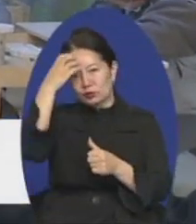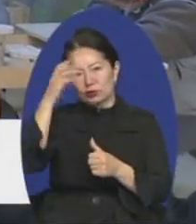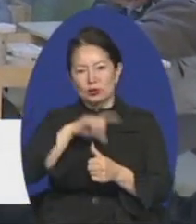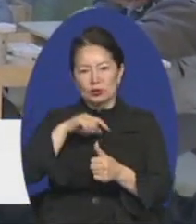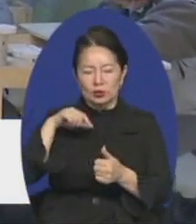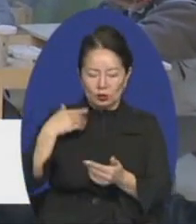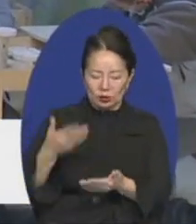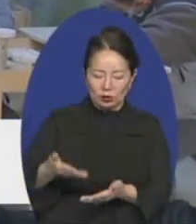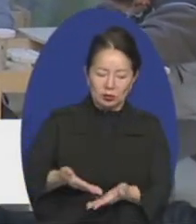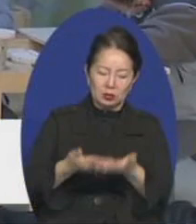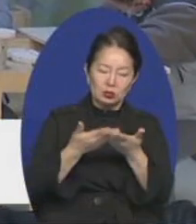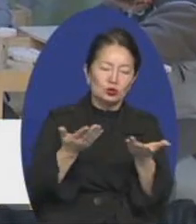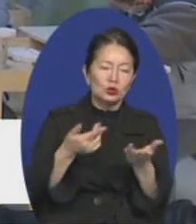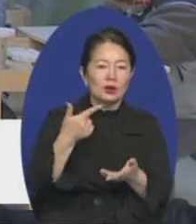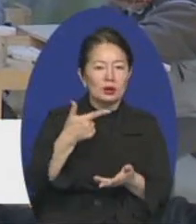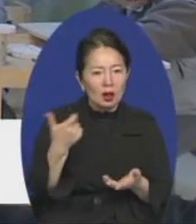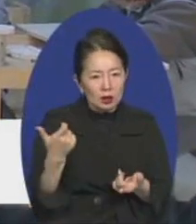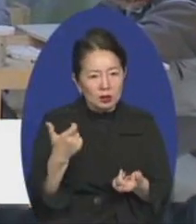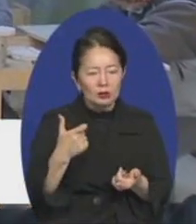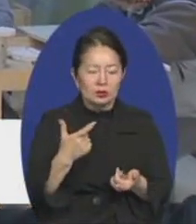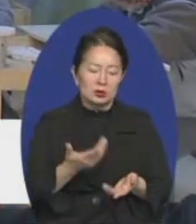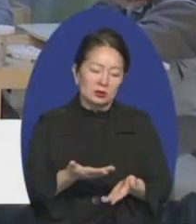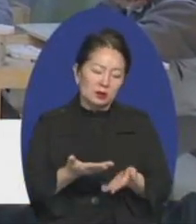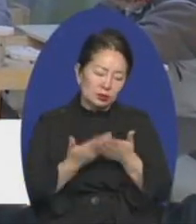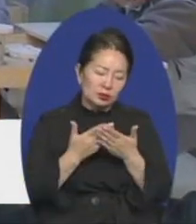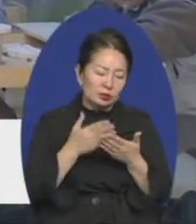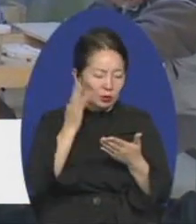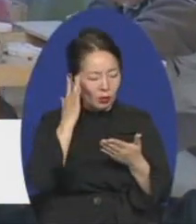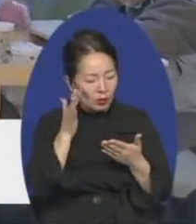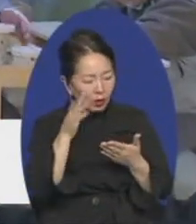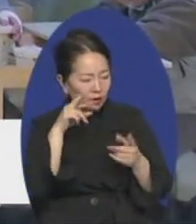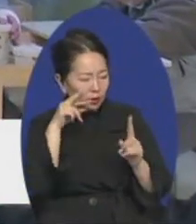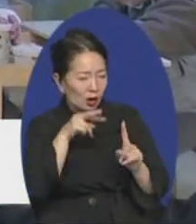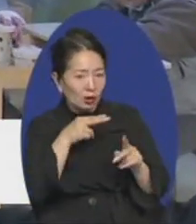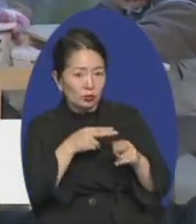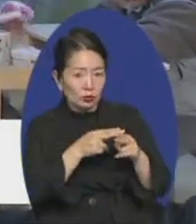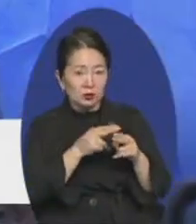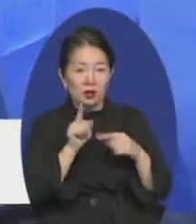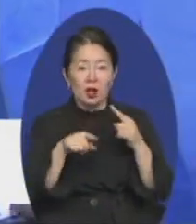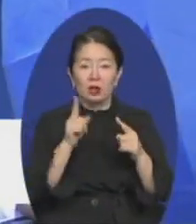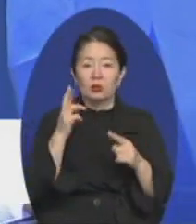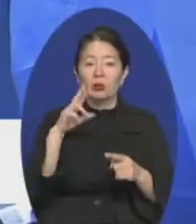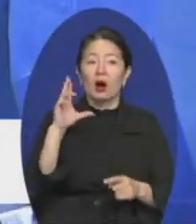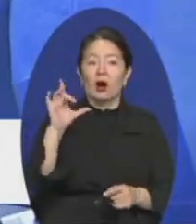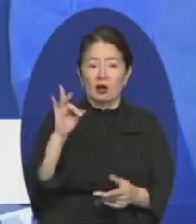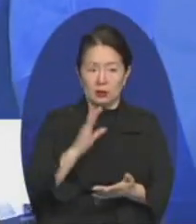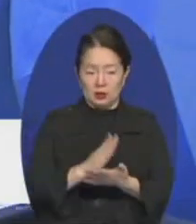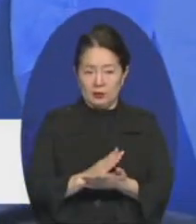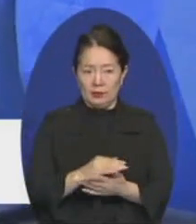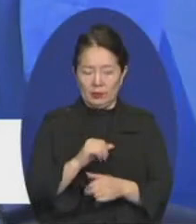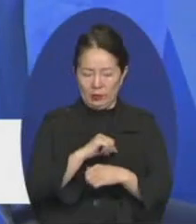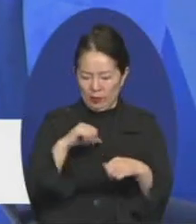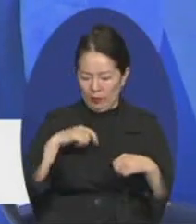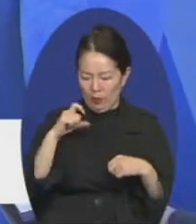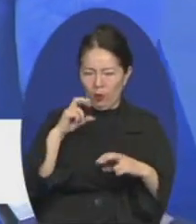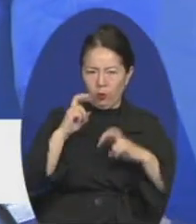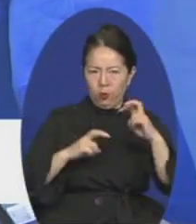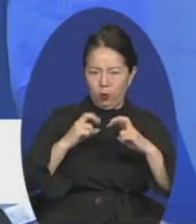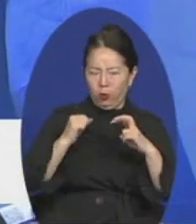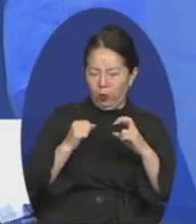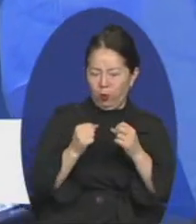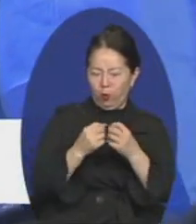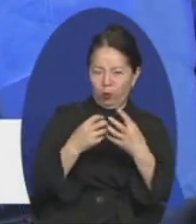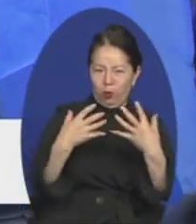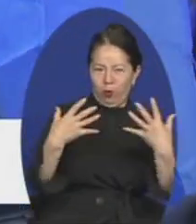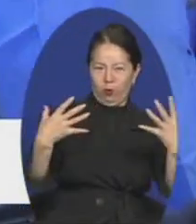тодорхой татварын болон одоо тодорхой дэмжлэг төсөлсөн бодлогыг үзүүлэл илүү дээр байна. Иргэдэн үйлдвэрлэгч улс